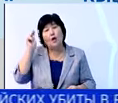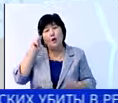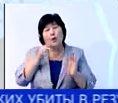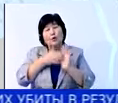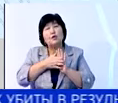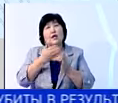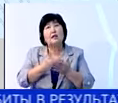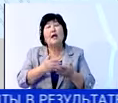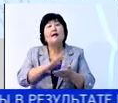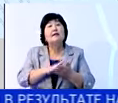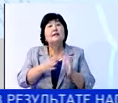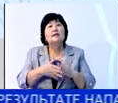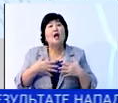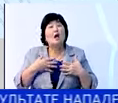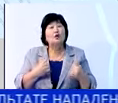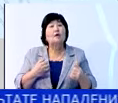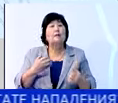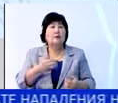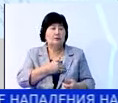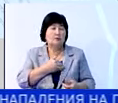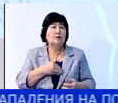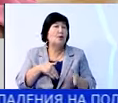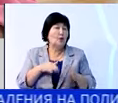состав. Состояние здоровья, конечно, желает быть